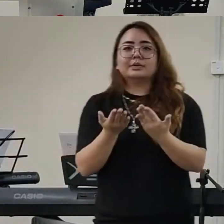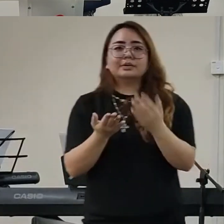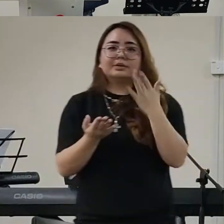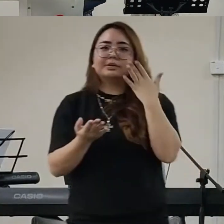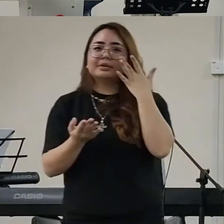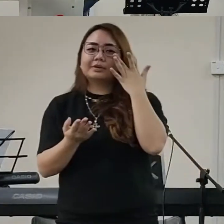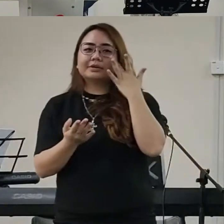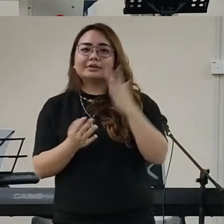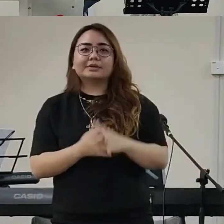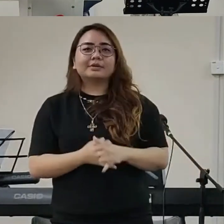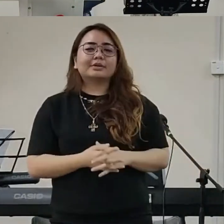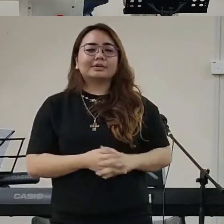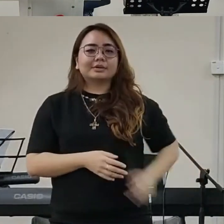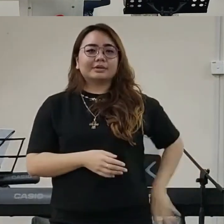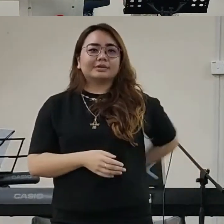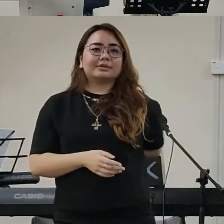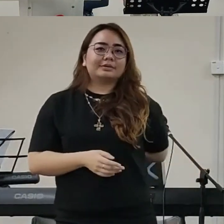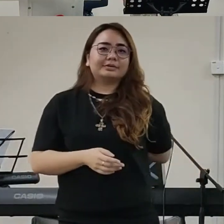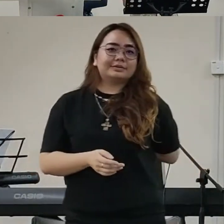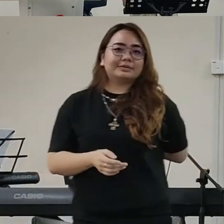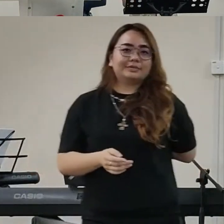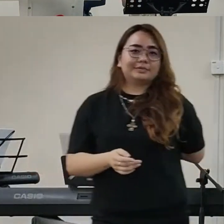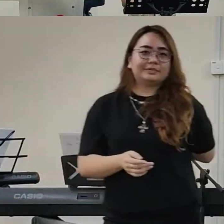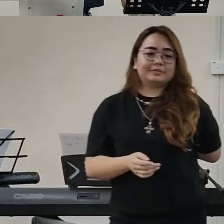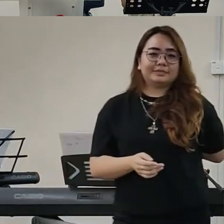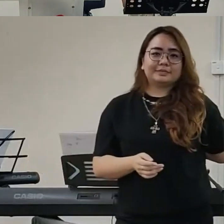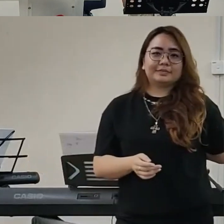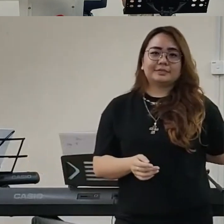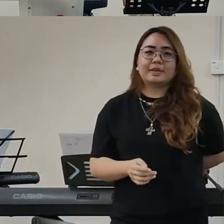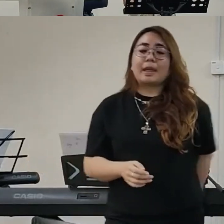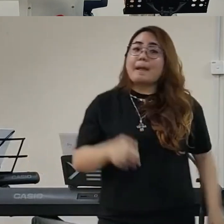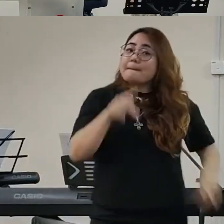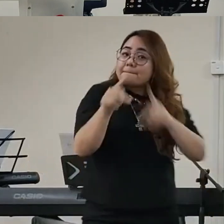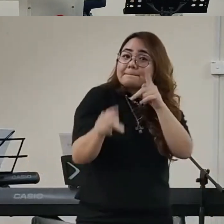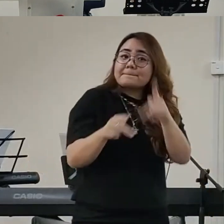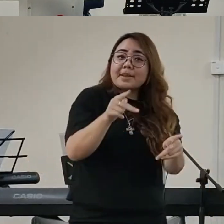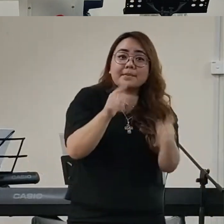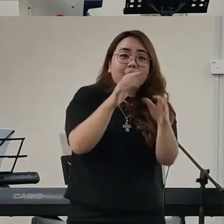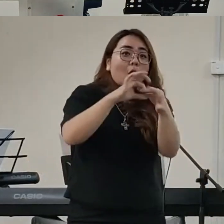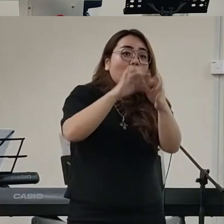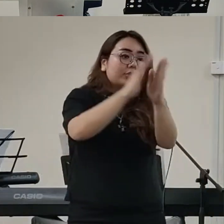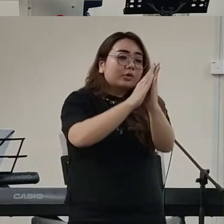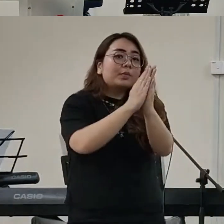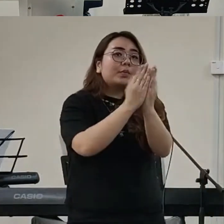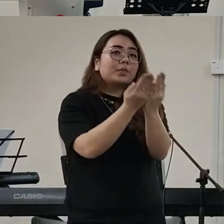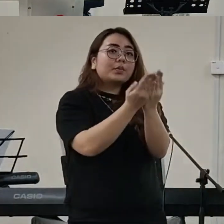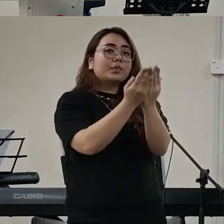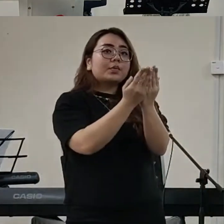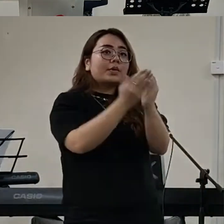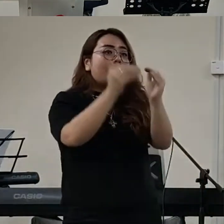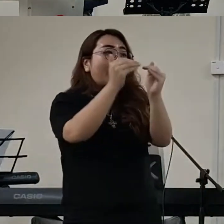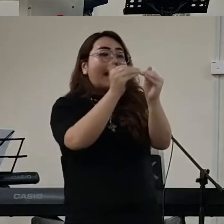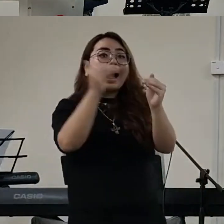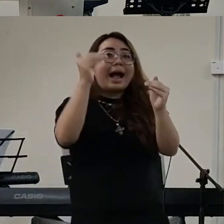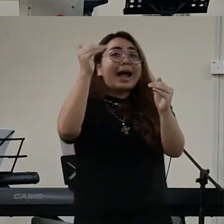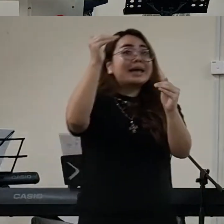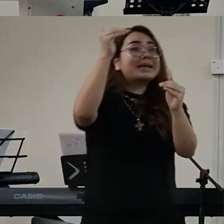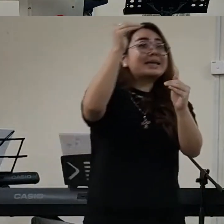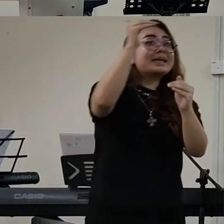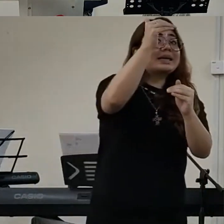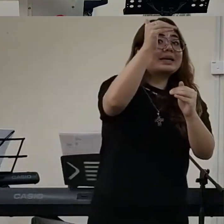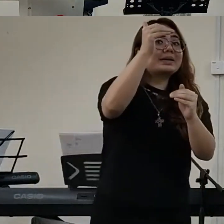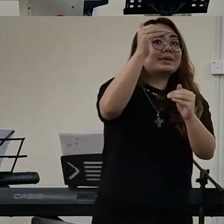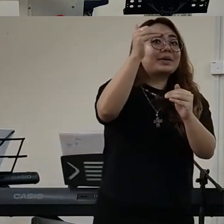是。 People of the book are the primary religions of the world, which is the